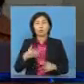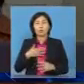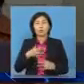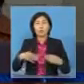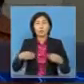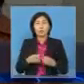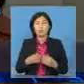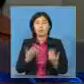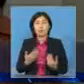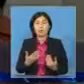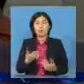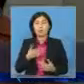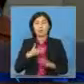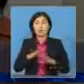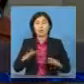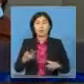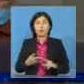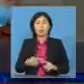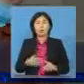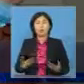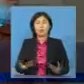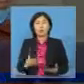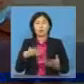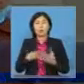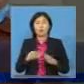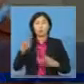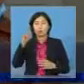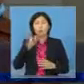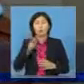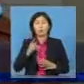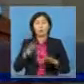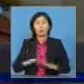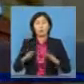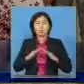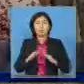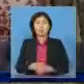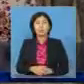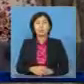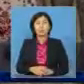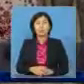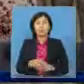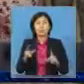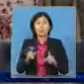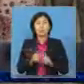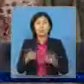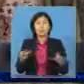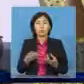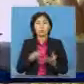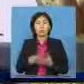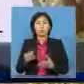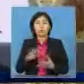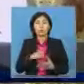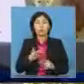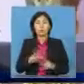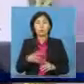семьи. Теперь мои племянники будут жить в своем уютном и вместительном доме. К слову, необходимая сумма на покупку дома, а